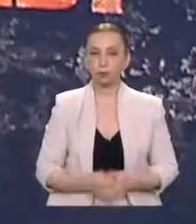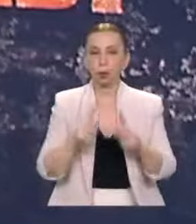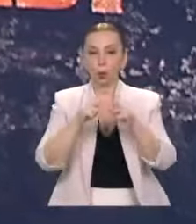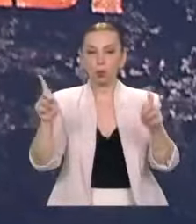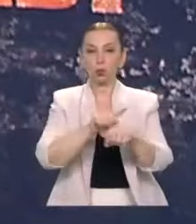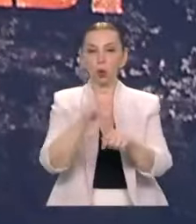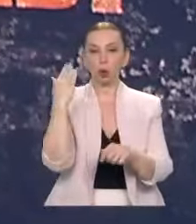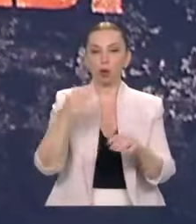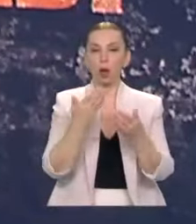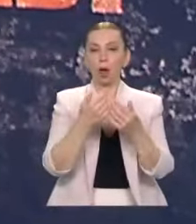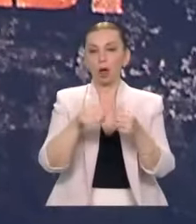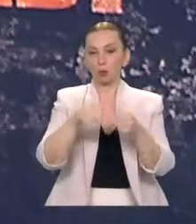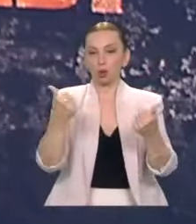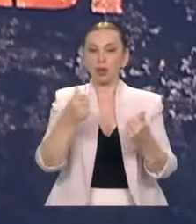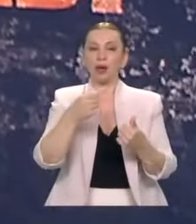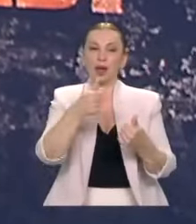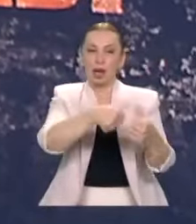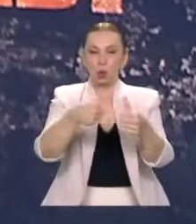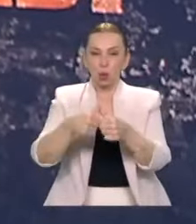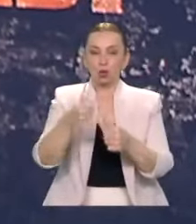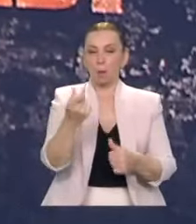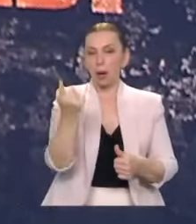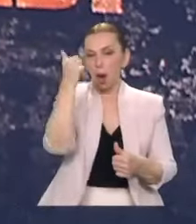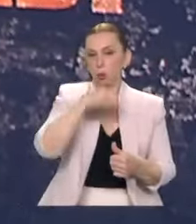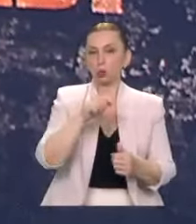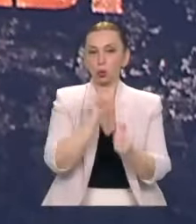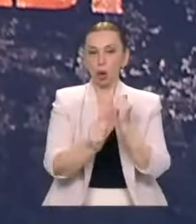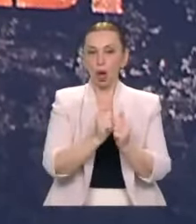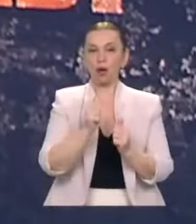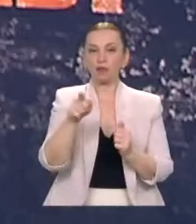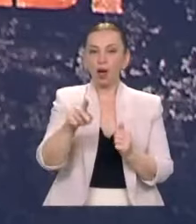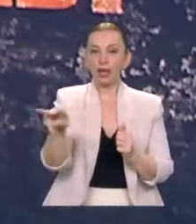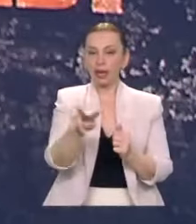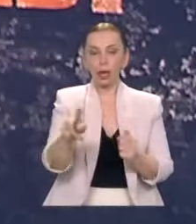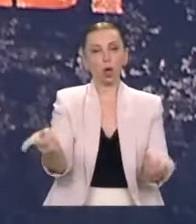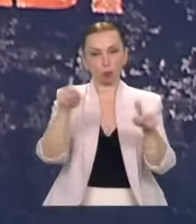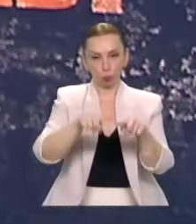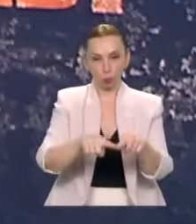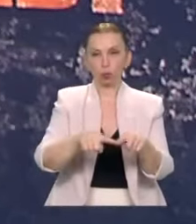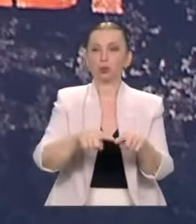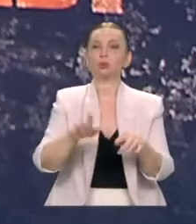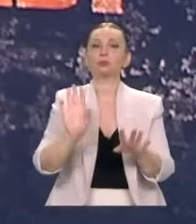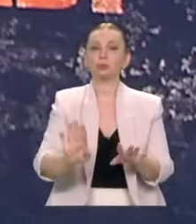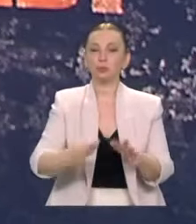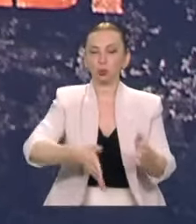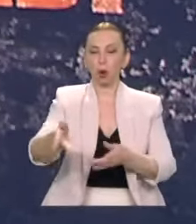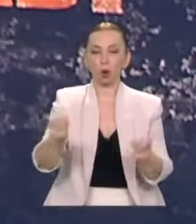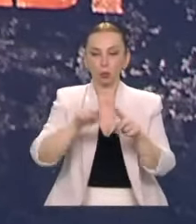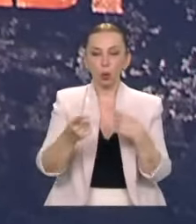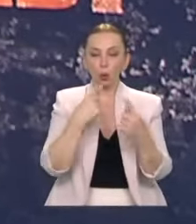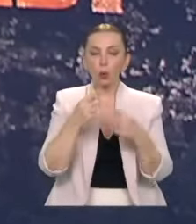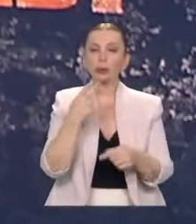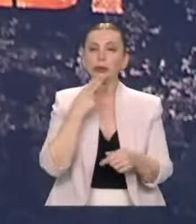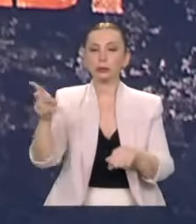Uzun süre önce ayrılan eski çiftin arasında alacak verecek meselesi vardı. O çift bir sokakta buluşup konuşmaya başladı. Fakat bir anda öfkelenen